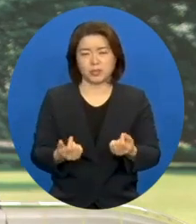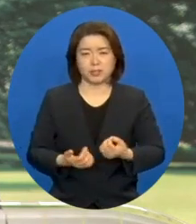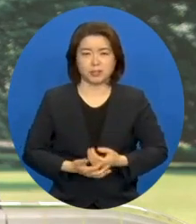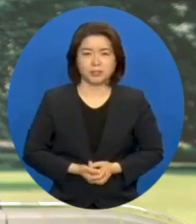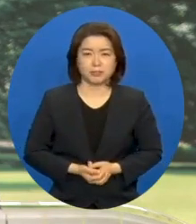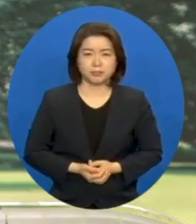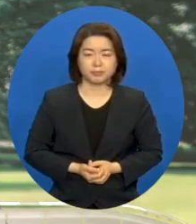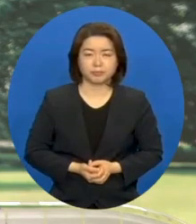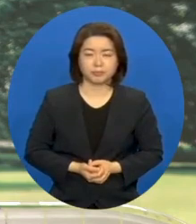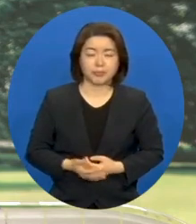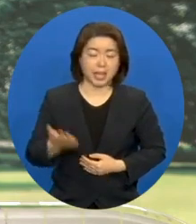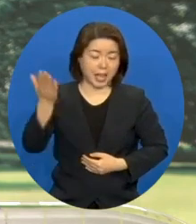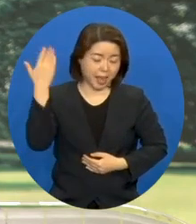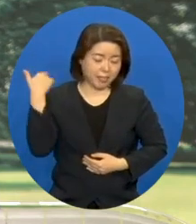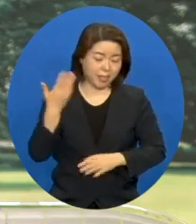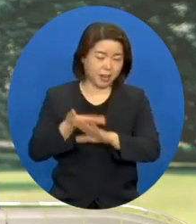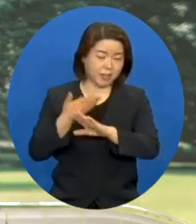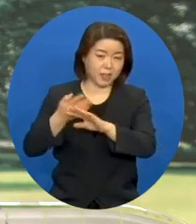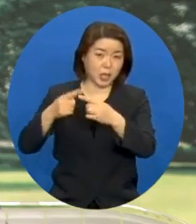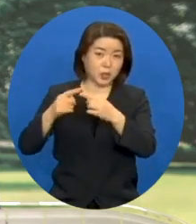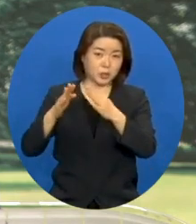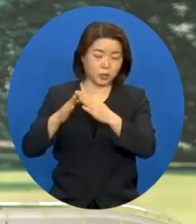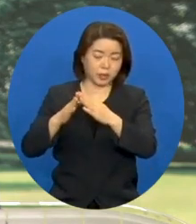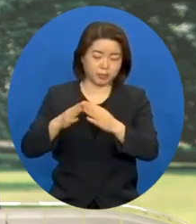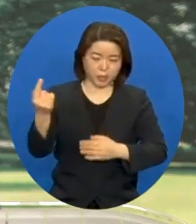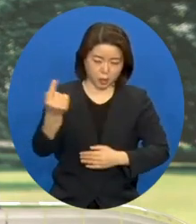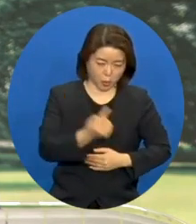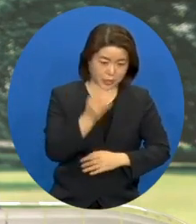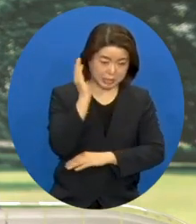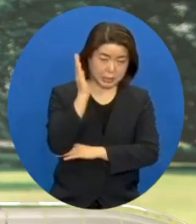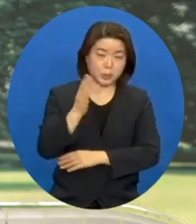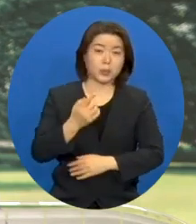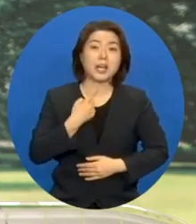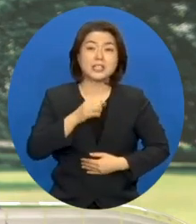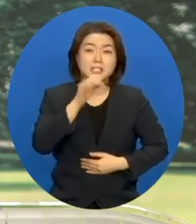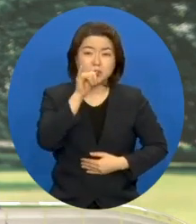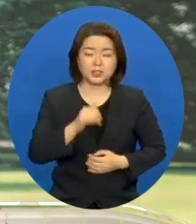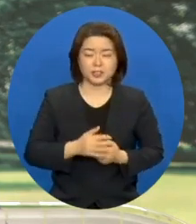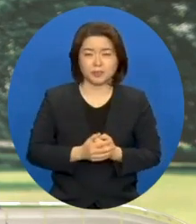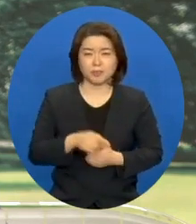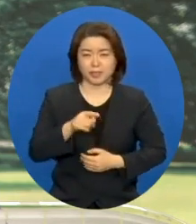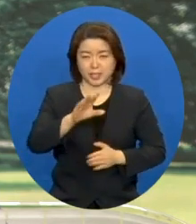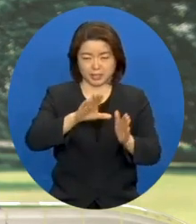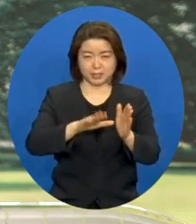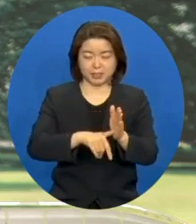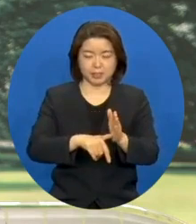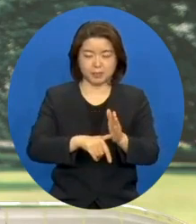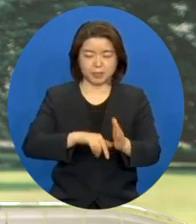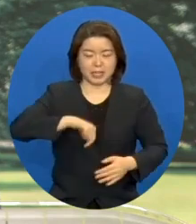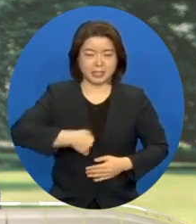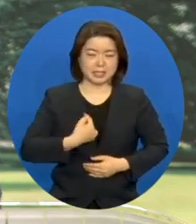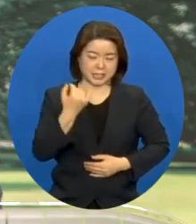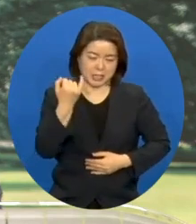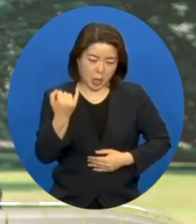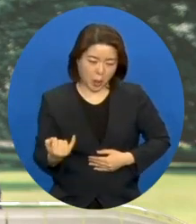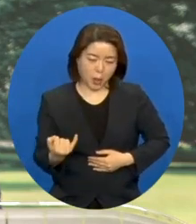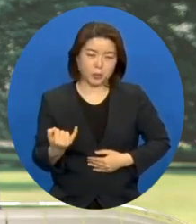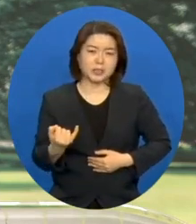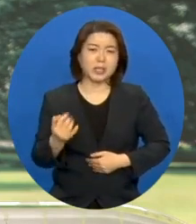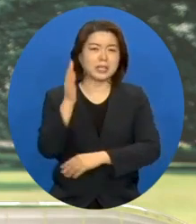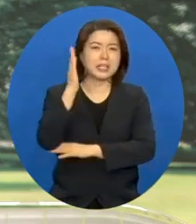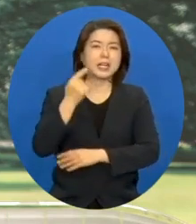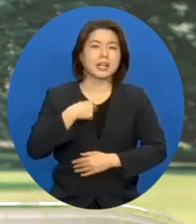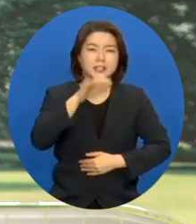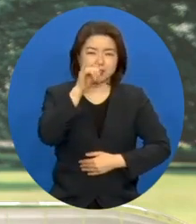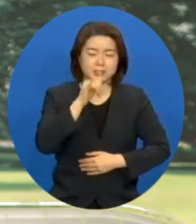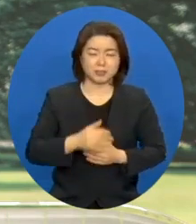우리 교회 오셔서 말씀을 전해주신 어느 목사님 한 분이 설교하실 때 여동생 이야기를 하셨어요.